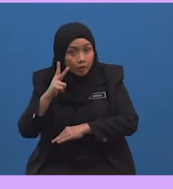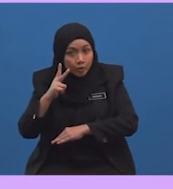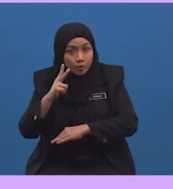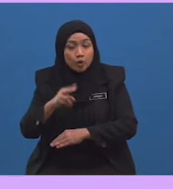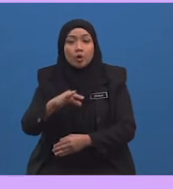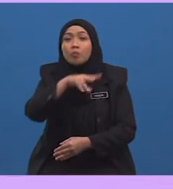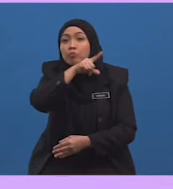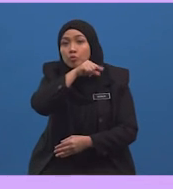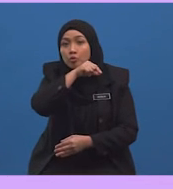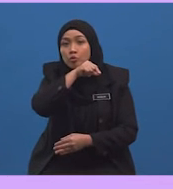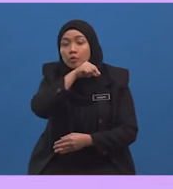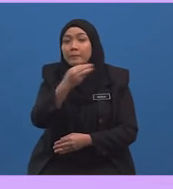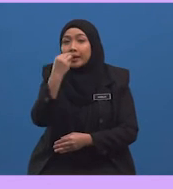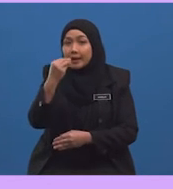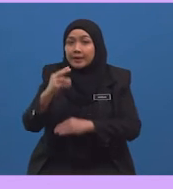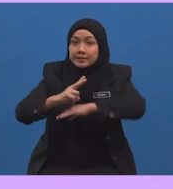akhirnya dimakan oleh ular.